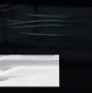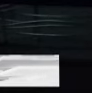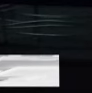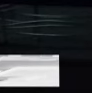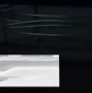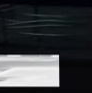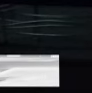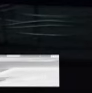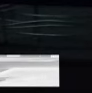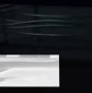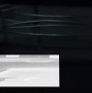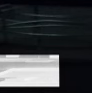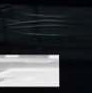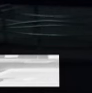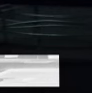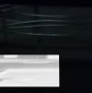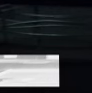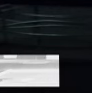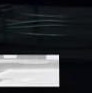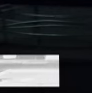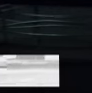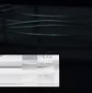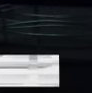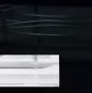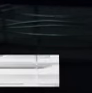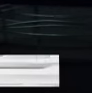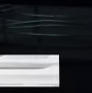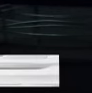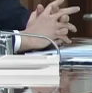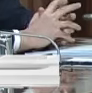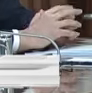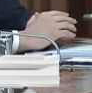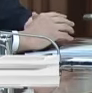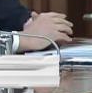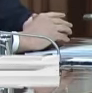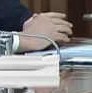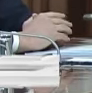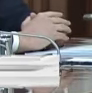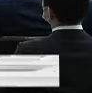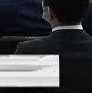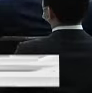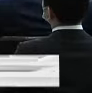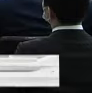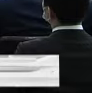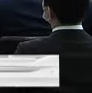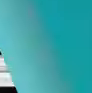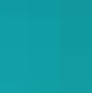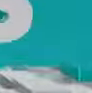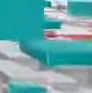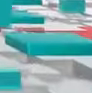государства озвучил тревожный прогноз. Следующий год будет сложнее текущего. К чему готовятся казахстанцам и